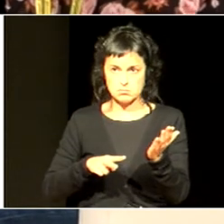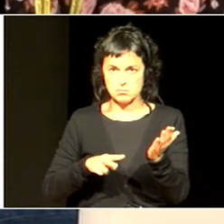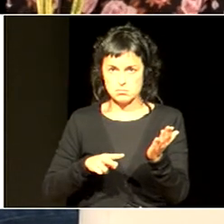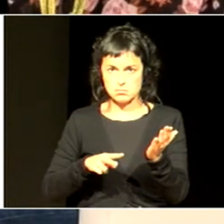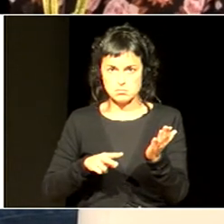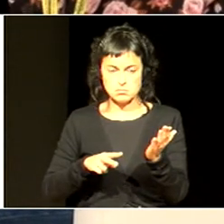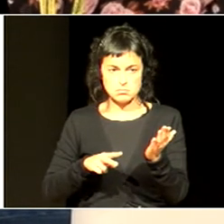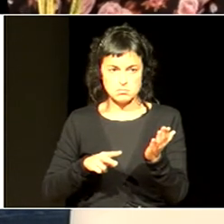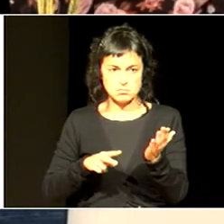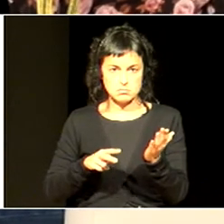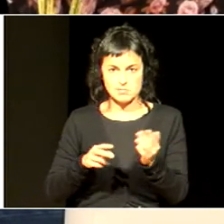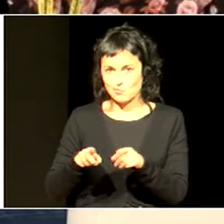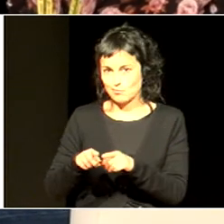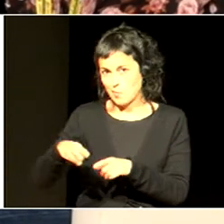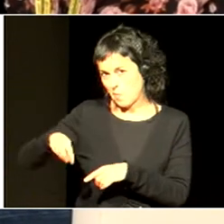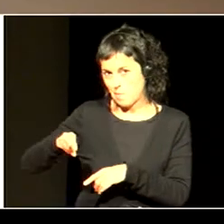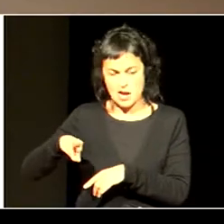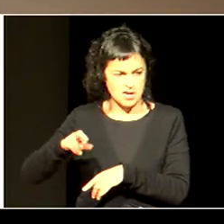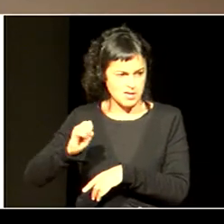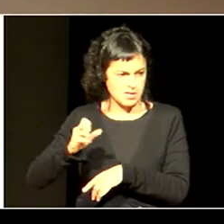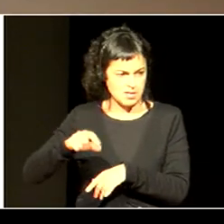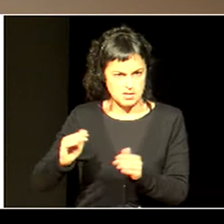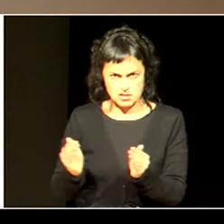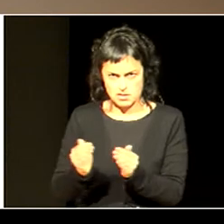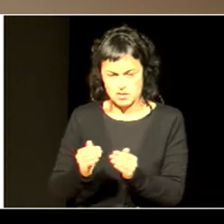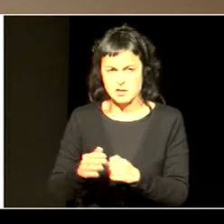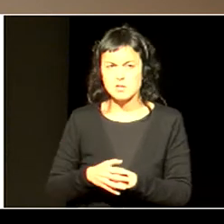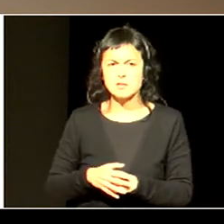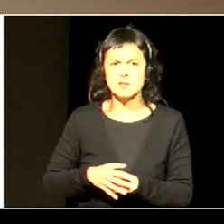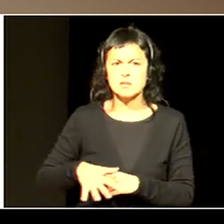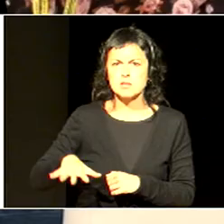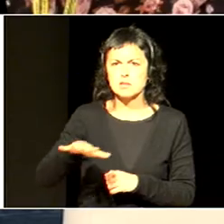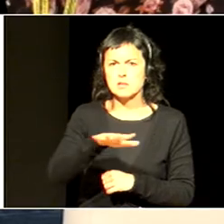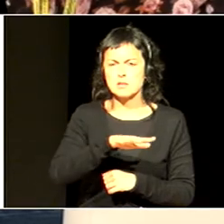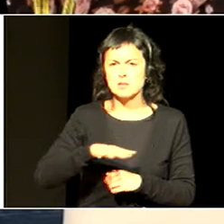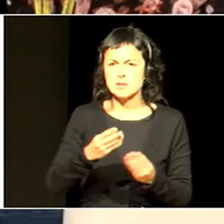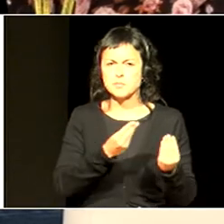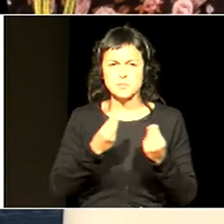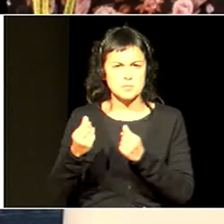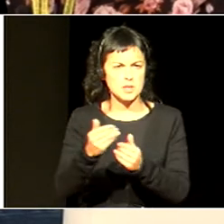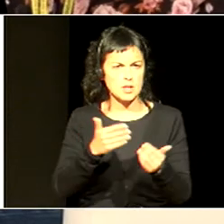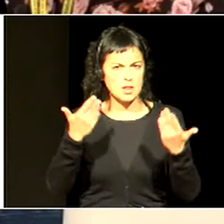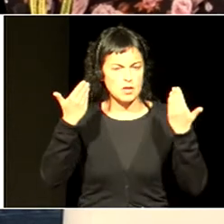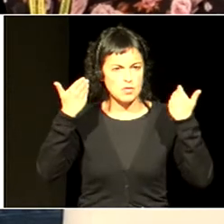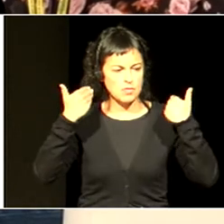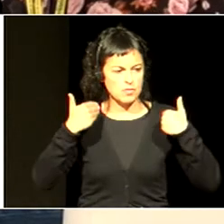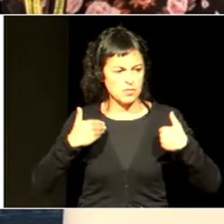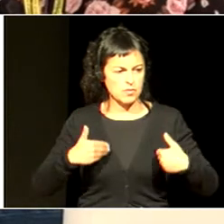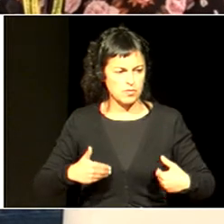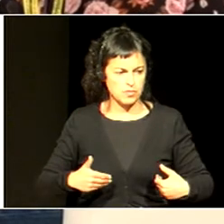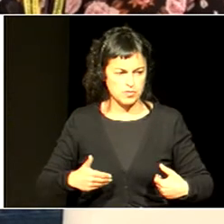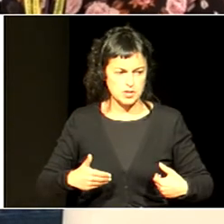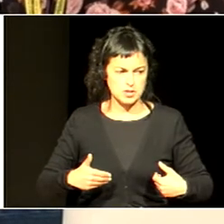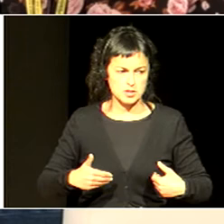dugu. Hezkuntza esparruen giro fisikoa, ba, ere kontuan hartu bai